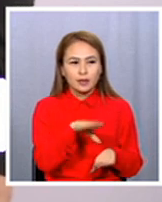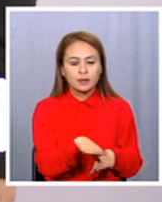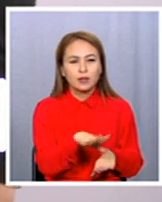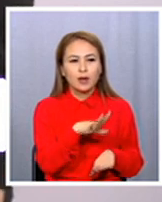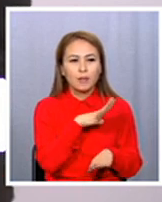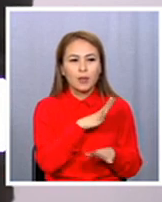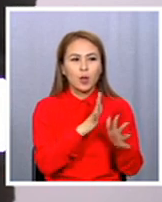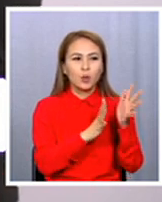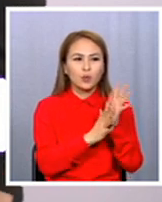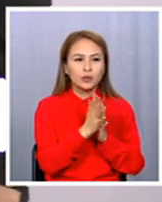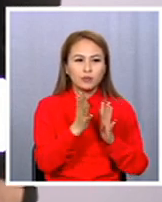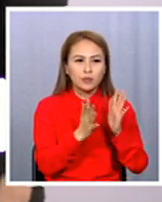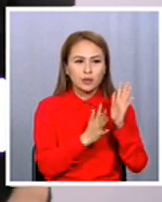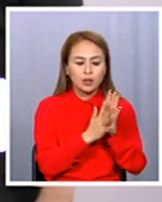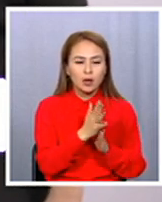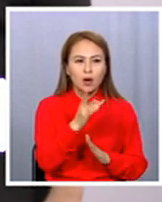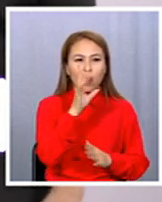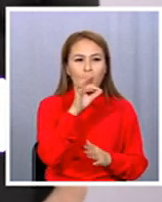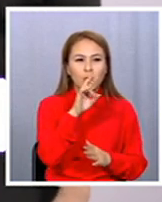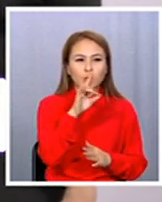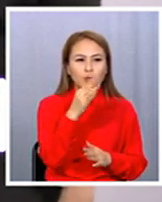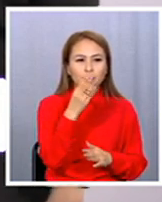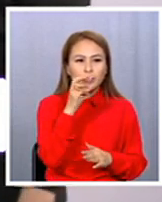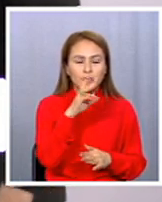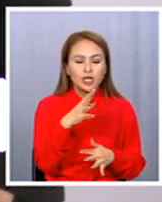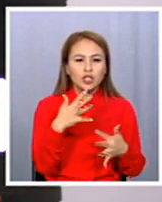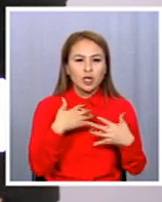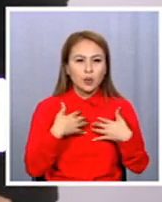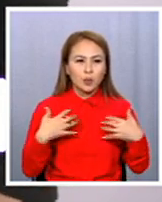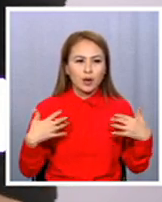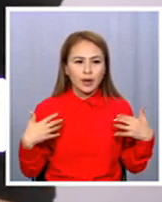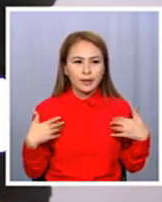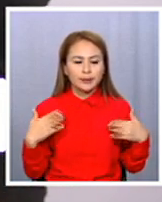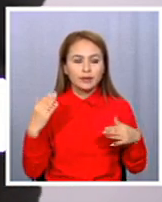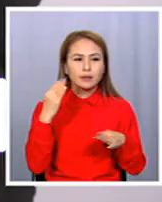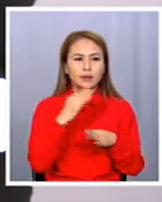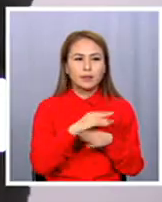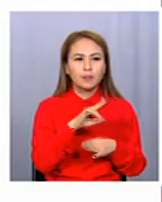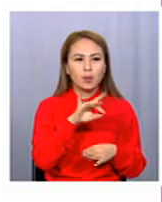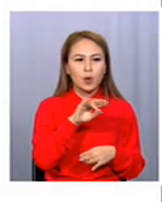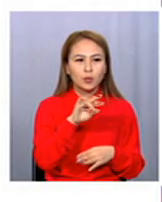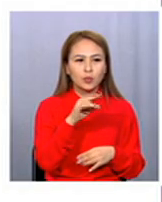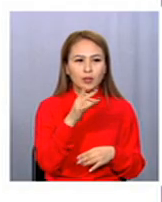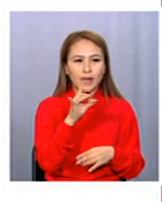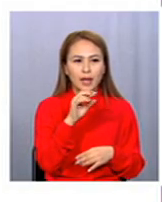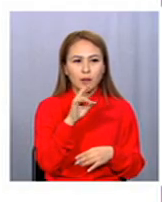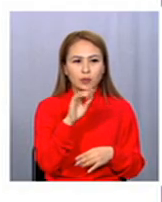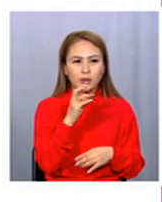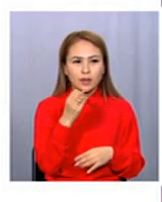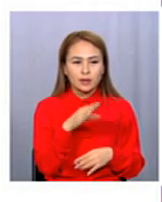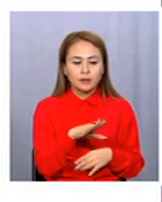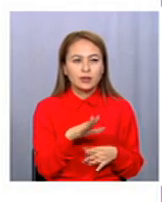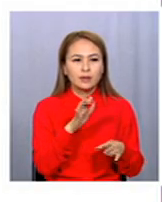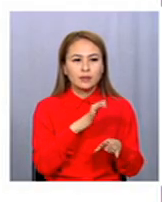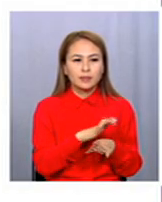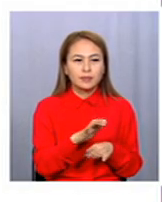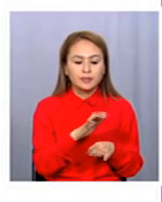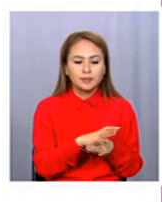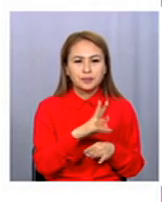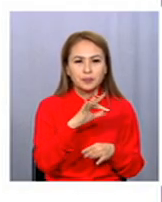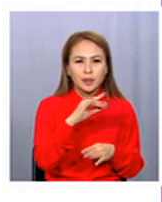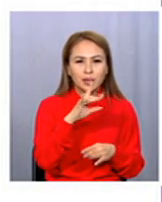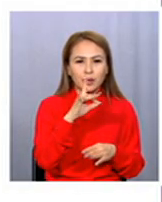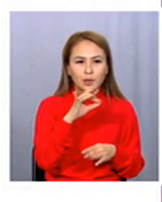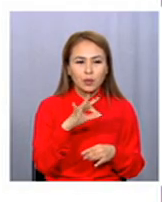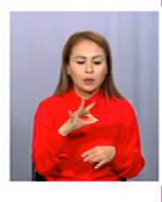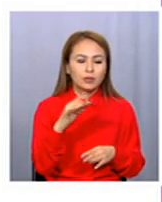өсімдіктерді, консумент тұтынушыларға жануарларды, ал редуценттер ыдыратушыларға микроағзалар мен